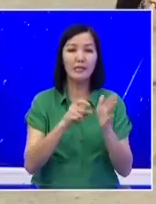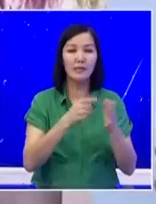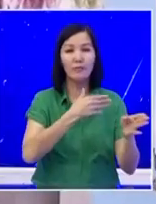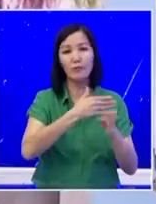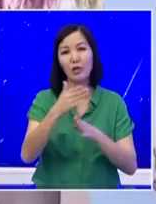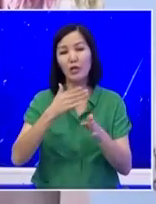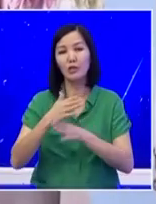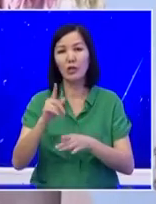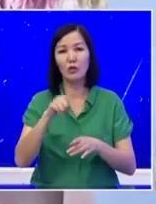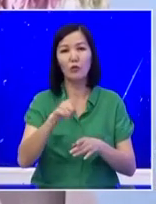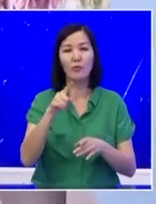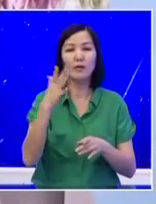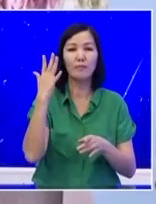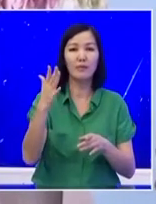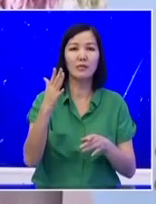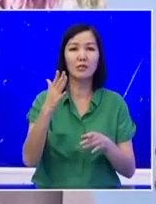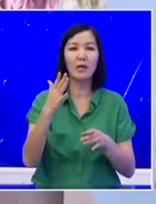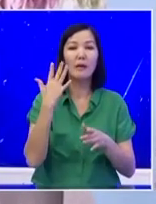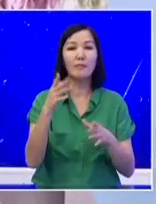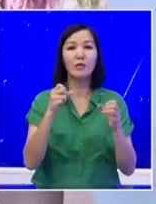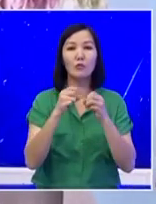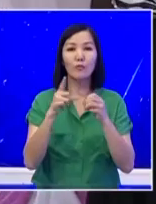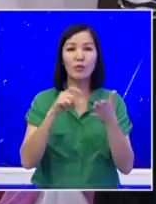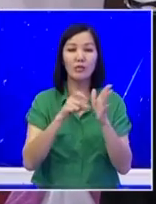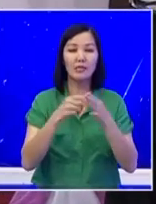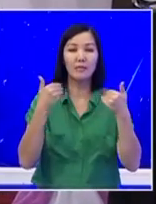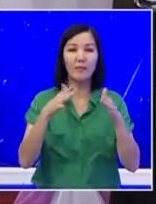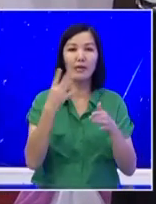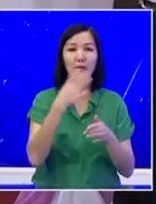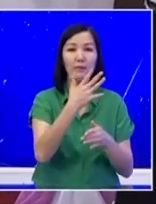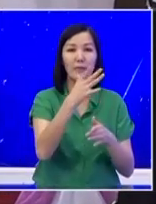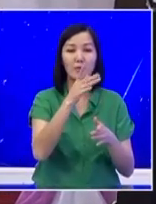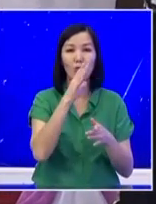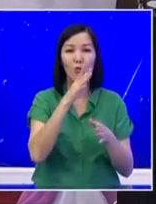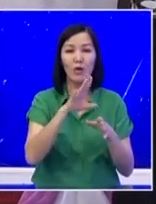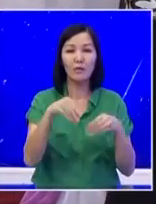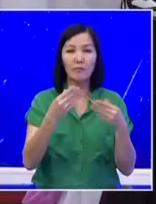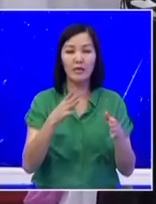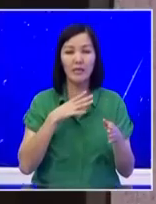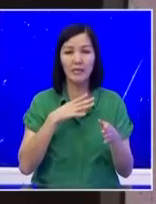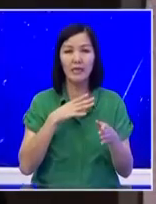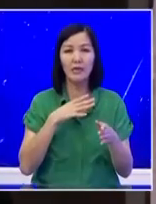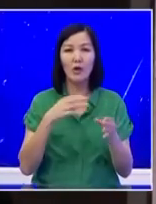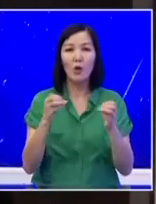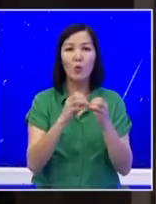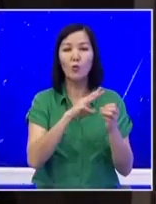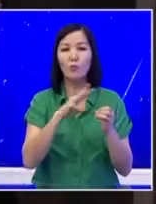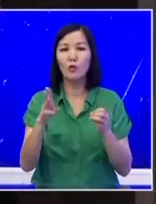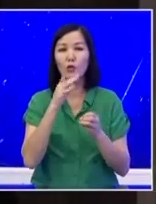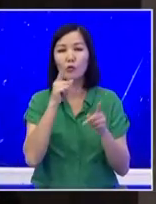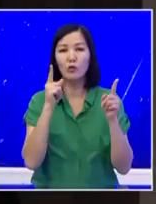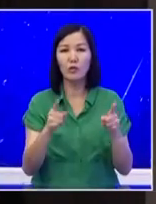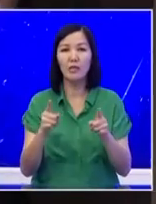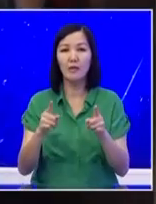Нөмір 5-ші мектепте 5-11 сынып бар. Әр біріне 45 минуттан беріліпті. Арасына 10 минуттық үзіліс салып,